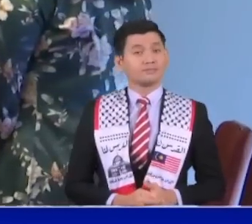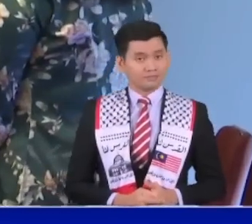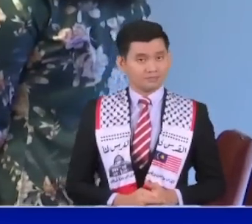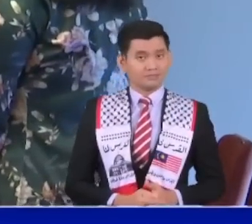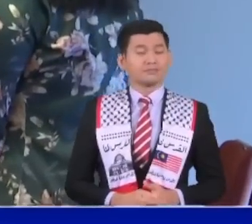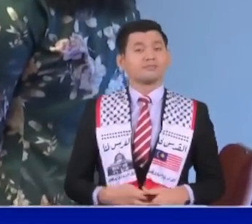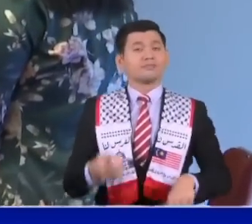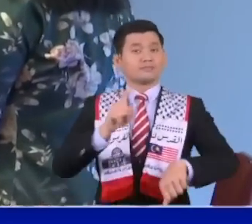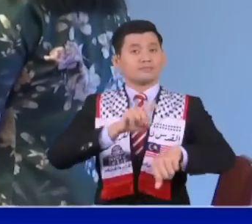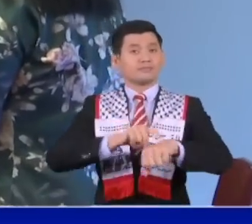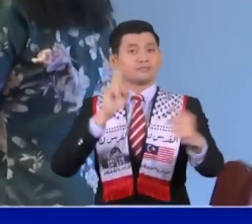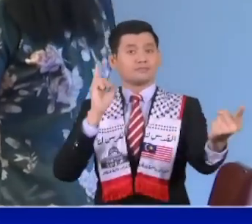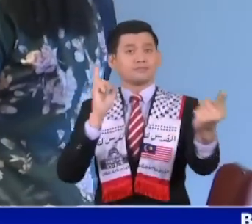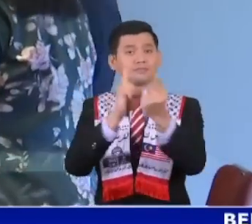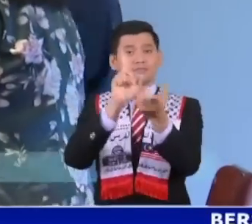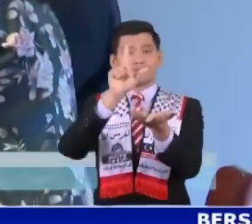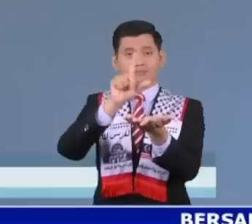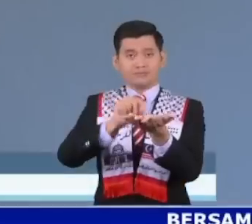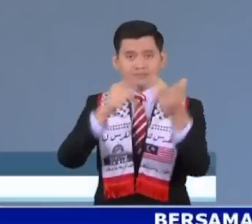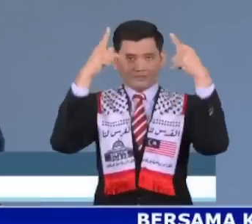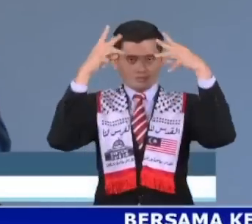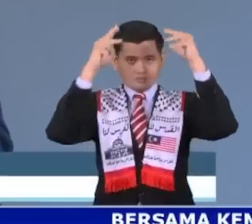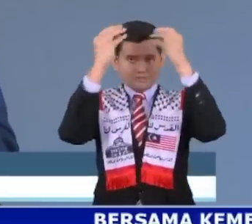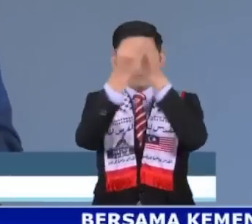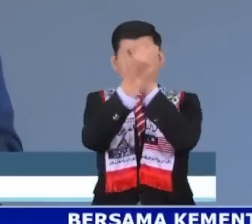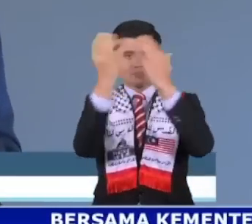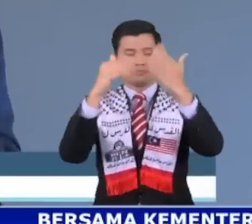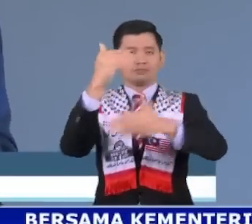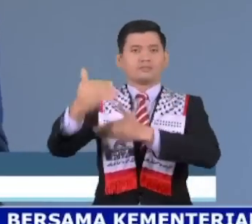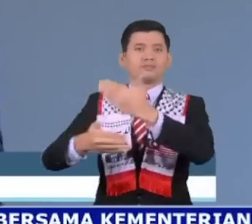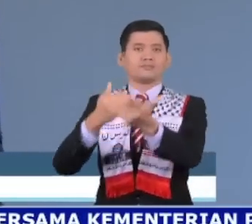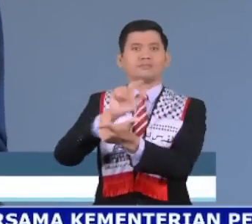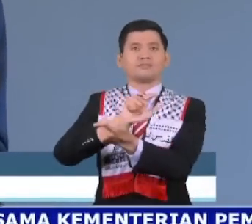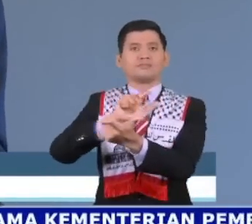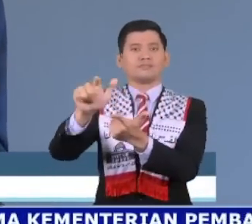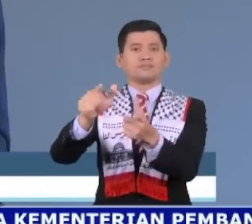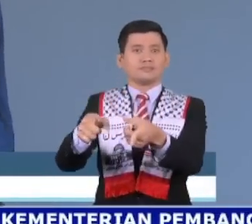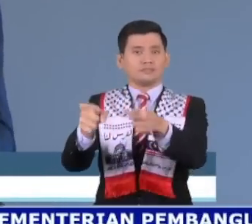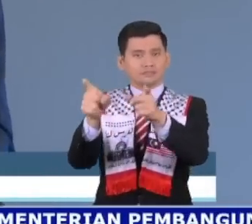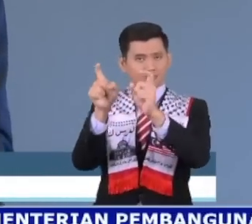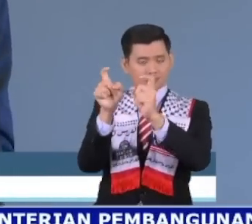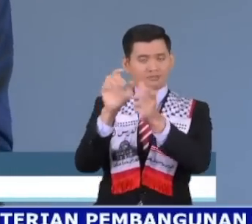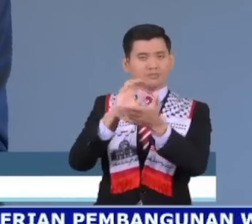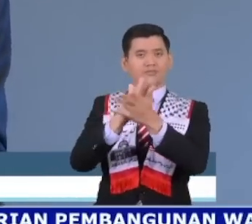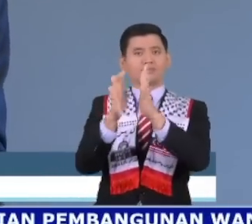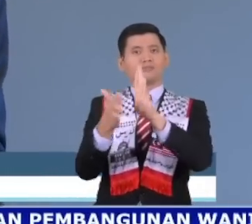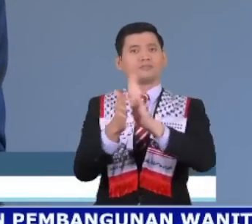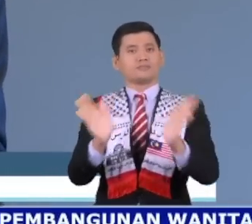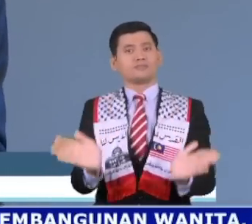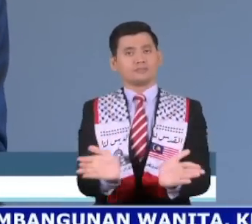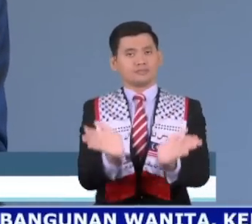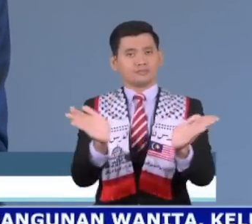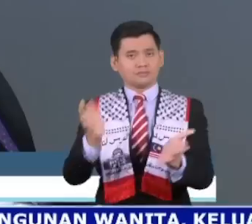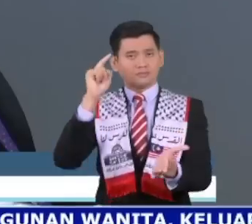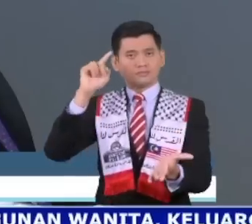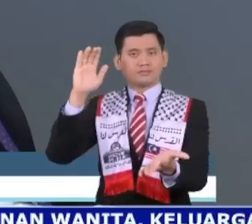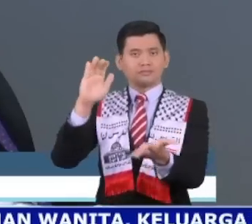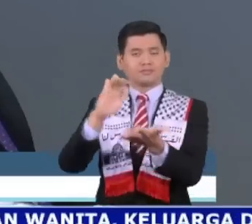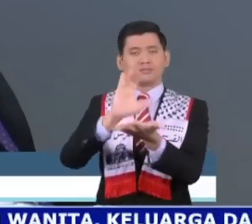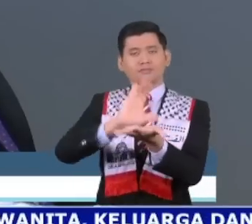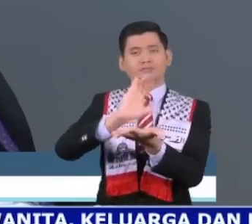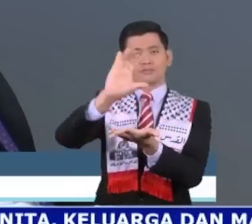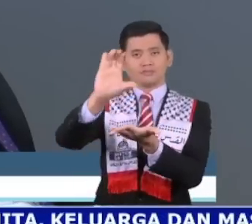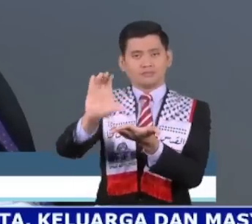Sementara itu, ketika ditemui media, Perdana Menteri memaklumkan proses kelulusan yang cepat menjadi pendorong kepada keyakinan